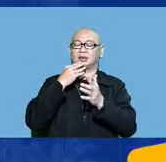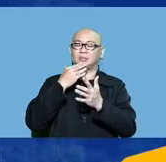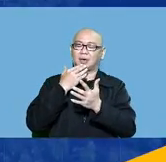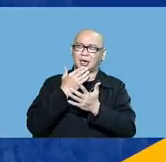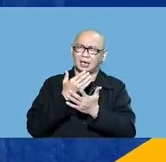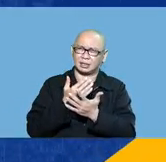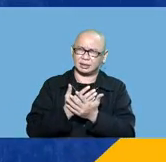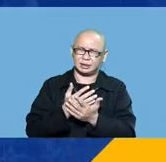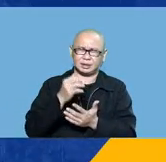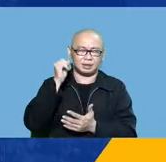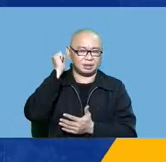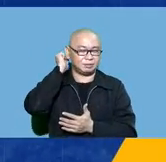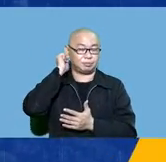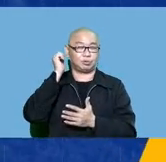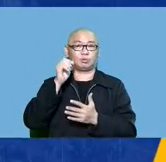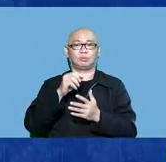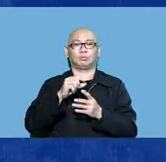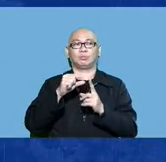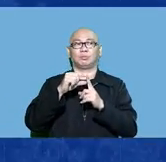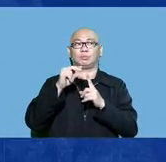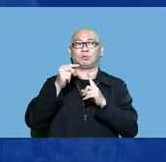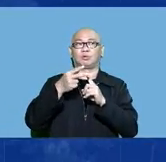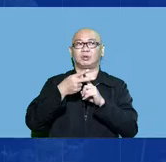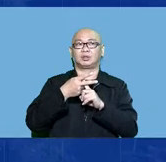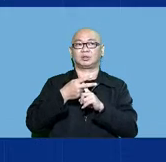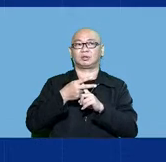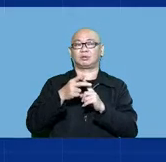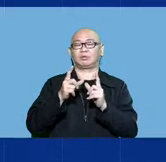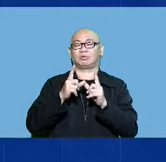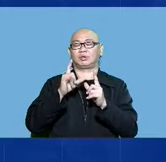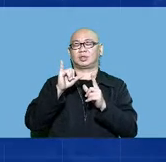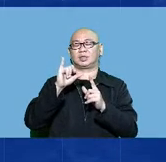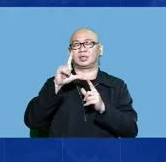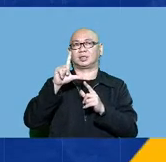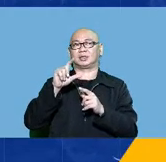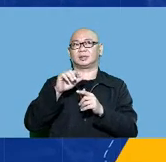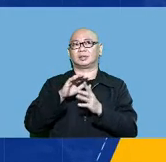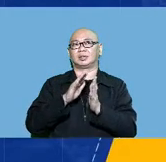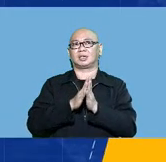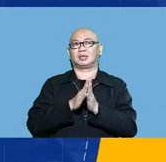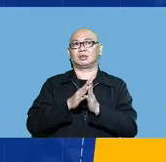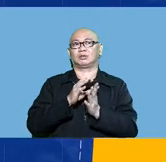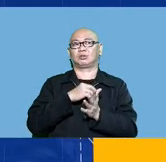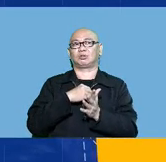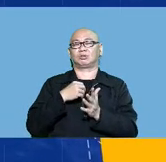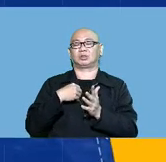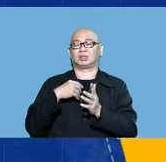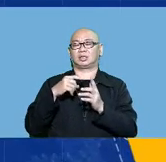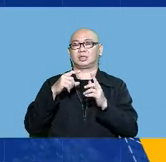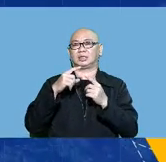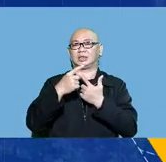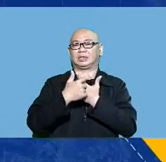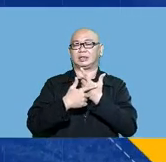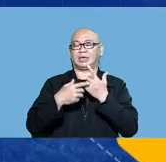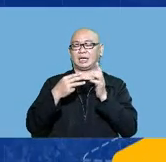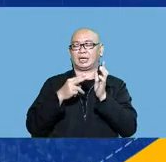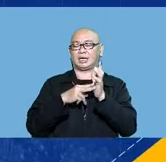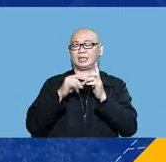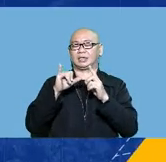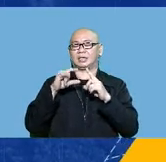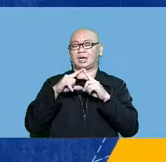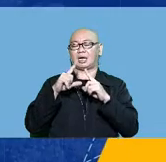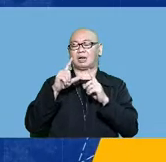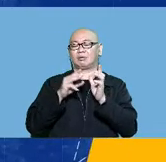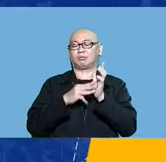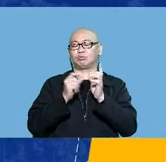Ibu. Profesor Insinyur Lili Budi Prasetyo MSc dan Dr. Yeni Almulyani, terima kasih Ibu